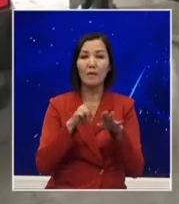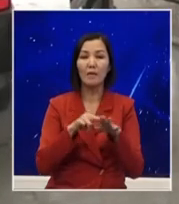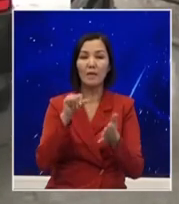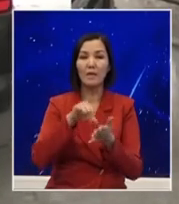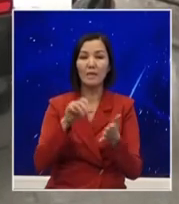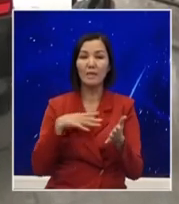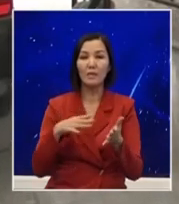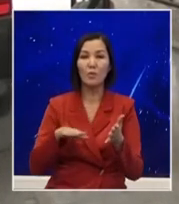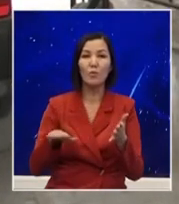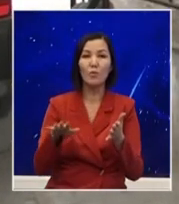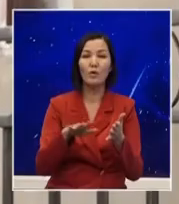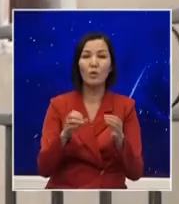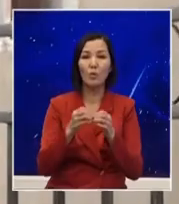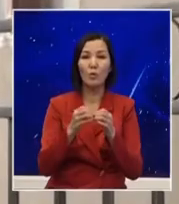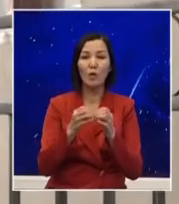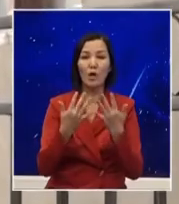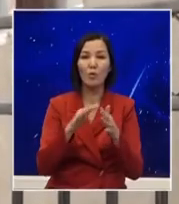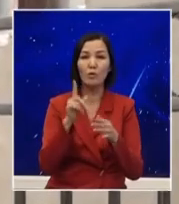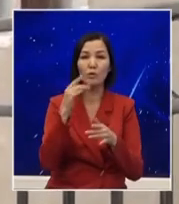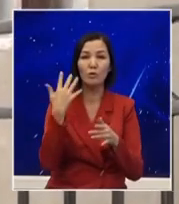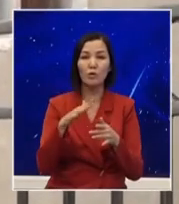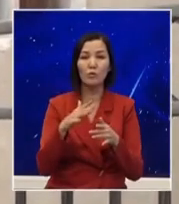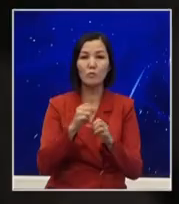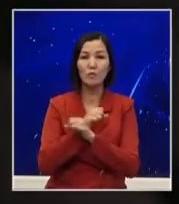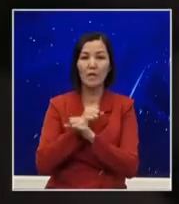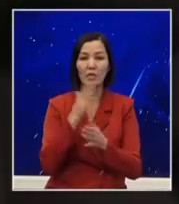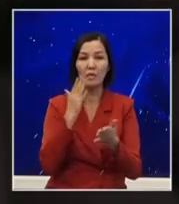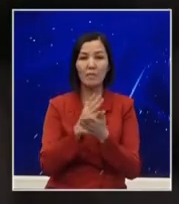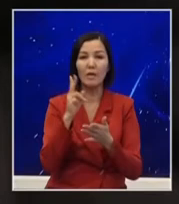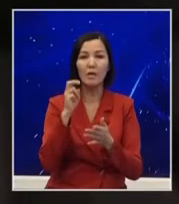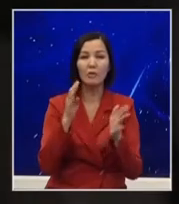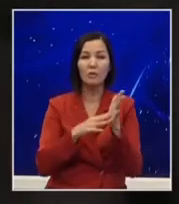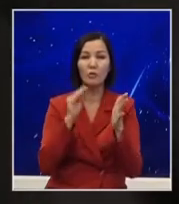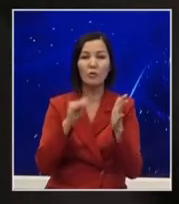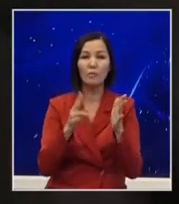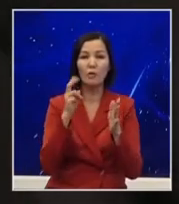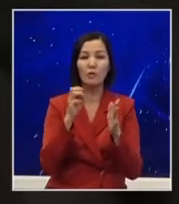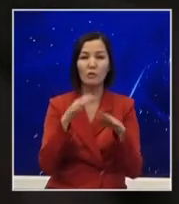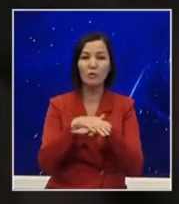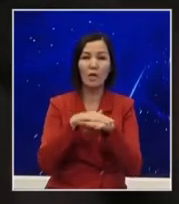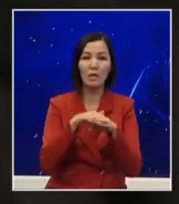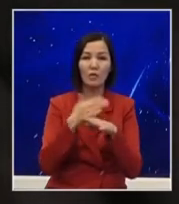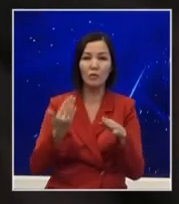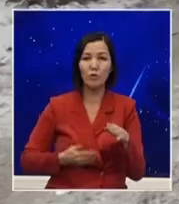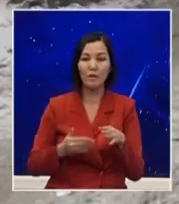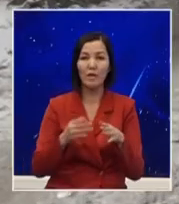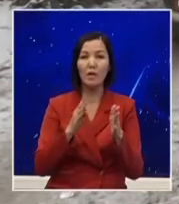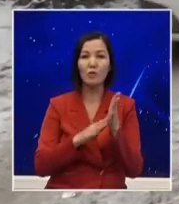жұмылдырылды. Өңірде 10 ауылдық округ 153 саяжай бар. 209200 тұрғын тұрады. Қазірге